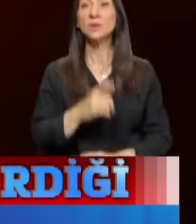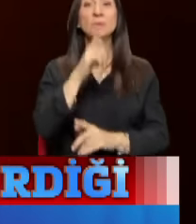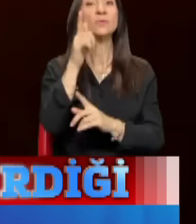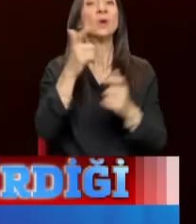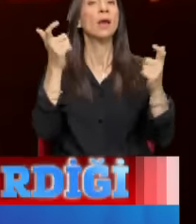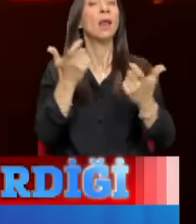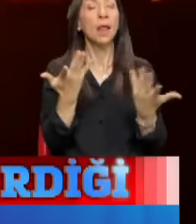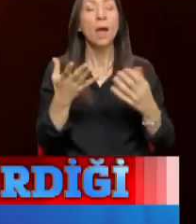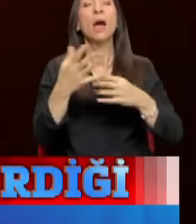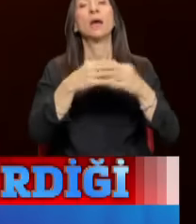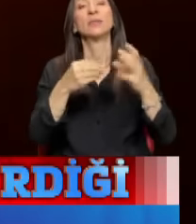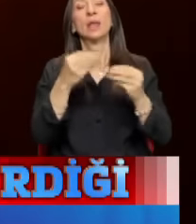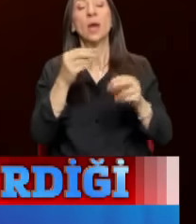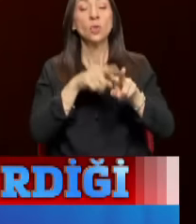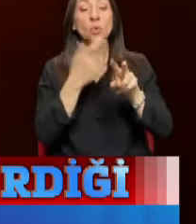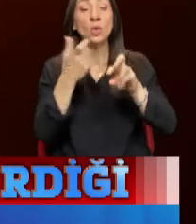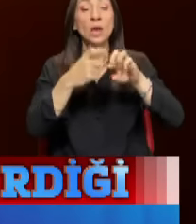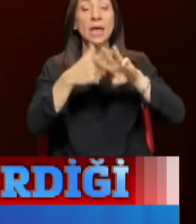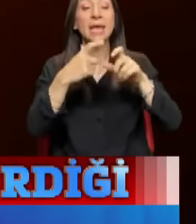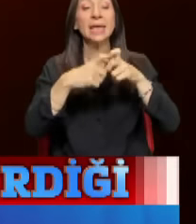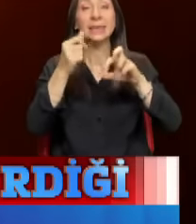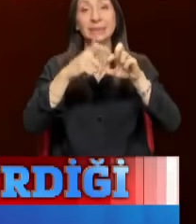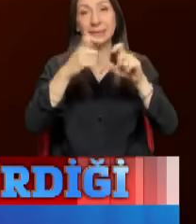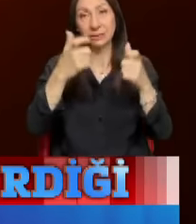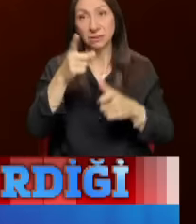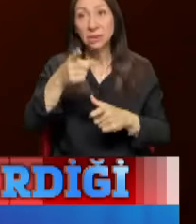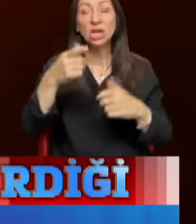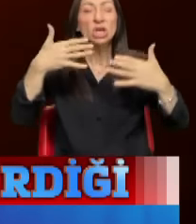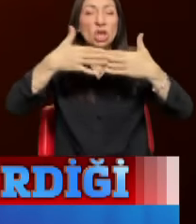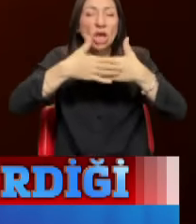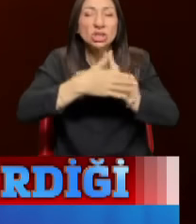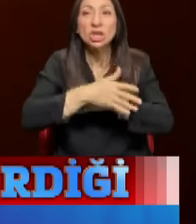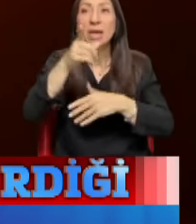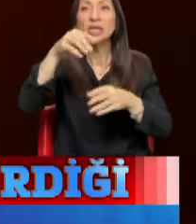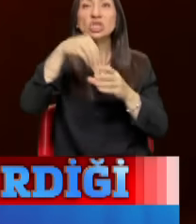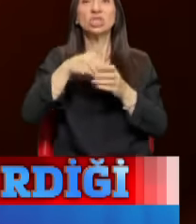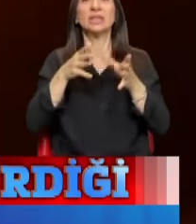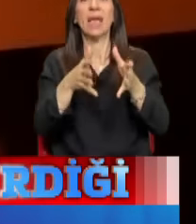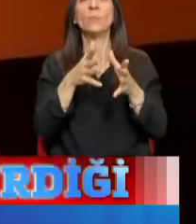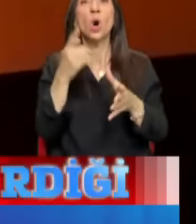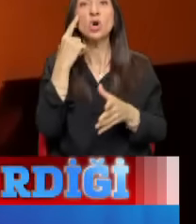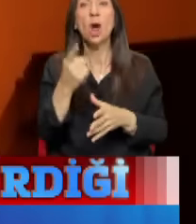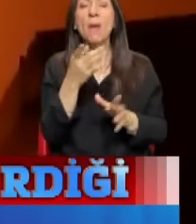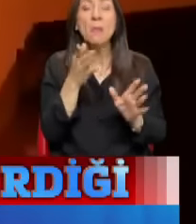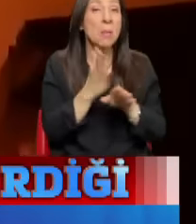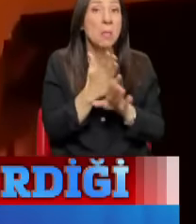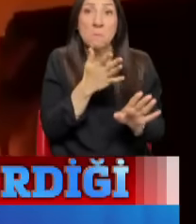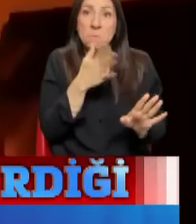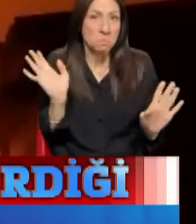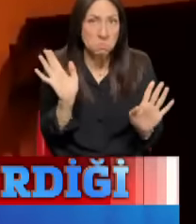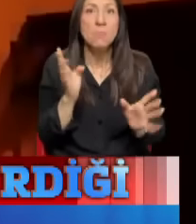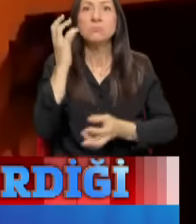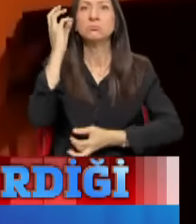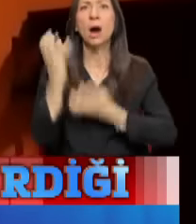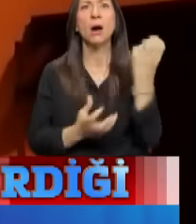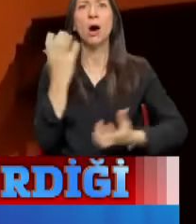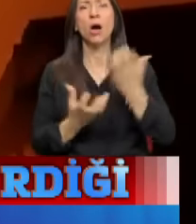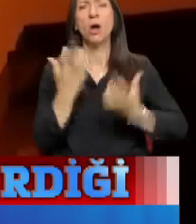Görüntünün adresi Adana Yüreğir'de bir ahşap imalathanesi. Gece yarısı imalathanenin depo bölümünde bilinmeyen bir nedenle yangın